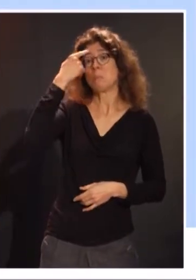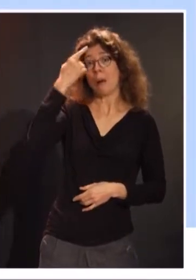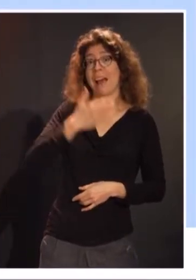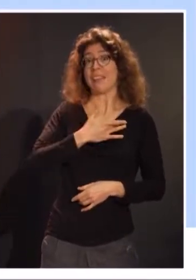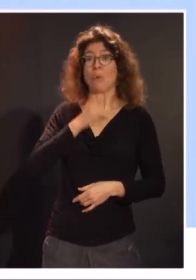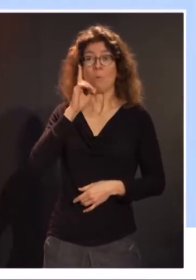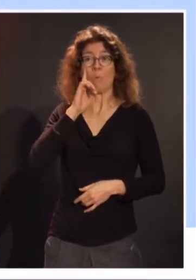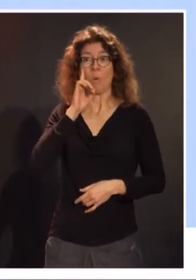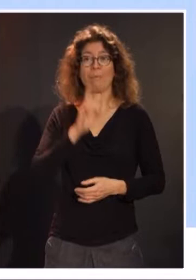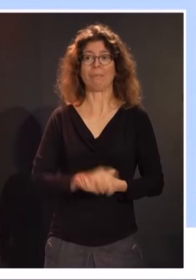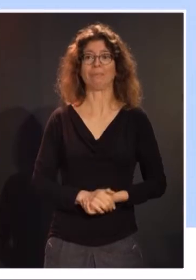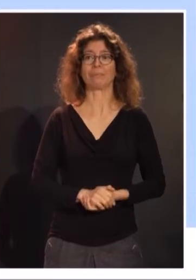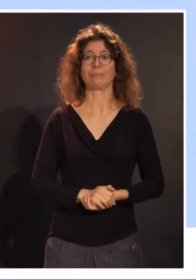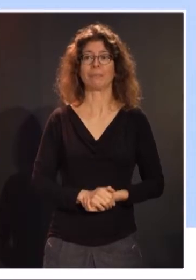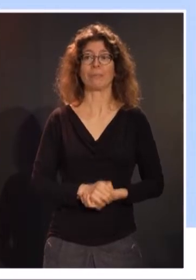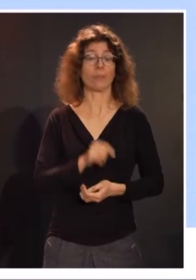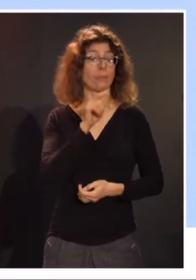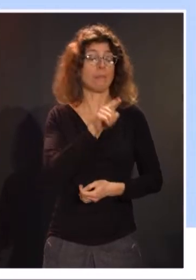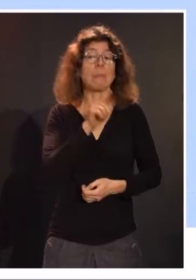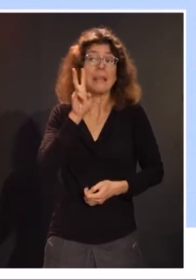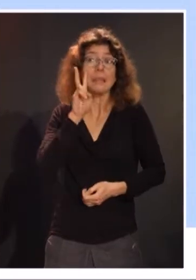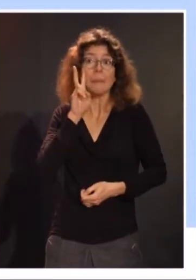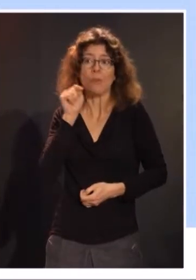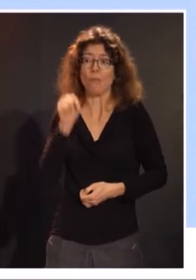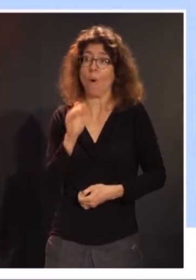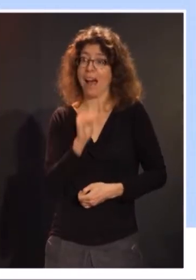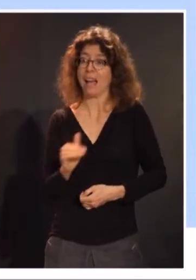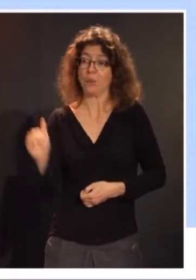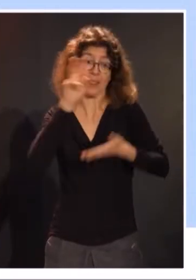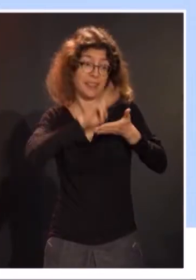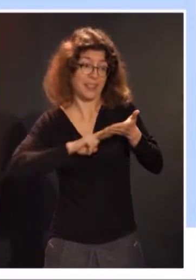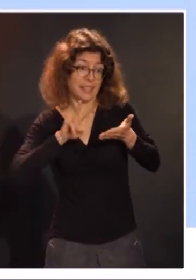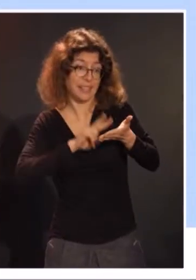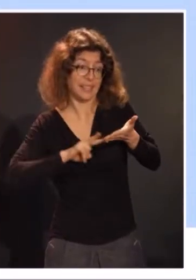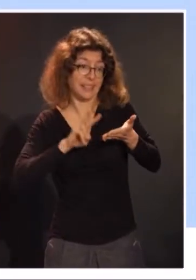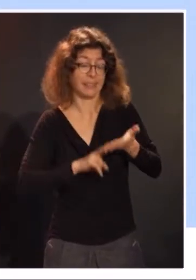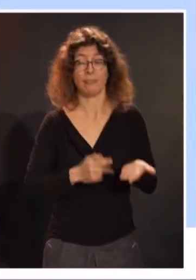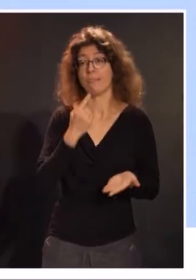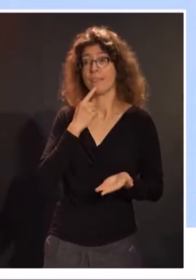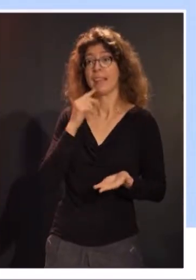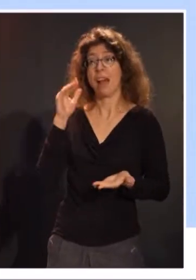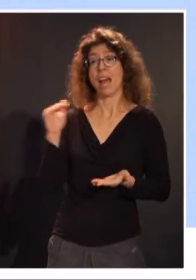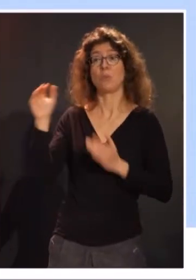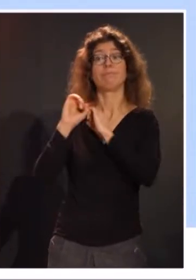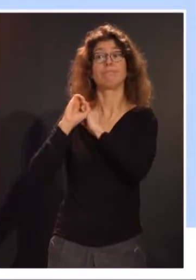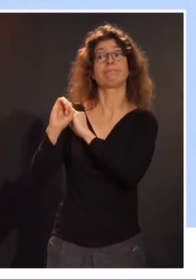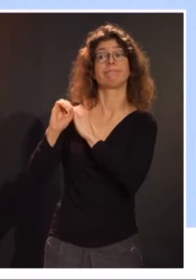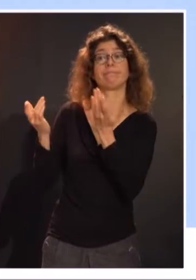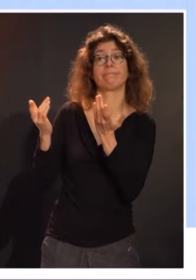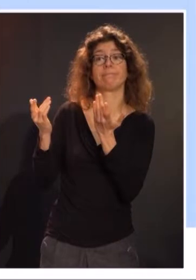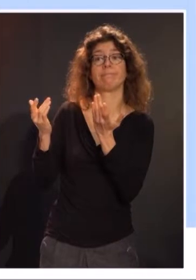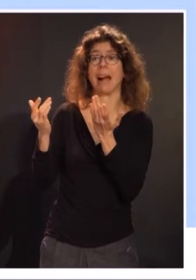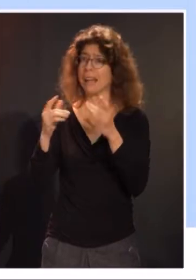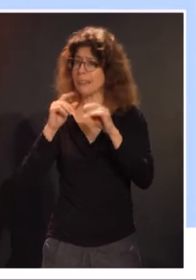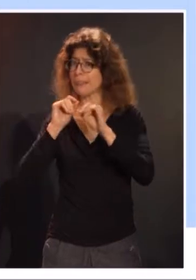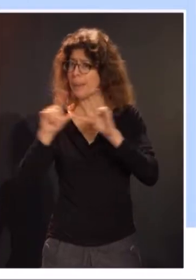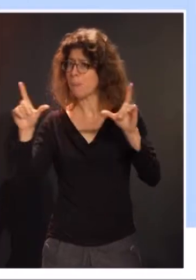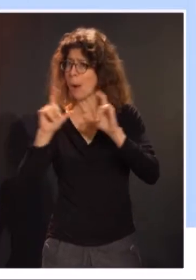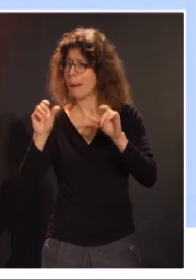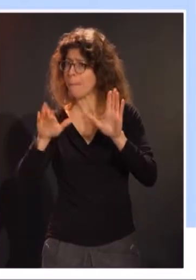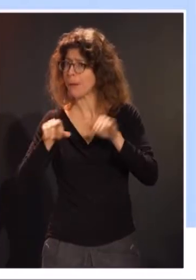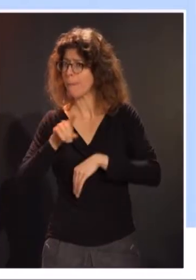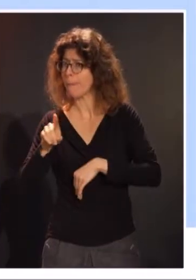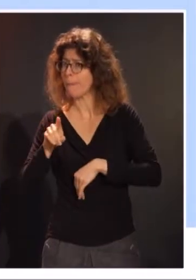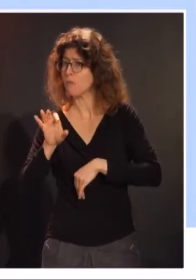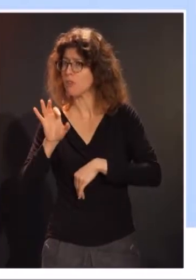plus dépendre de la lecture des consignes faites par l'adulte. Ah, le diaporama ne défile pas. Si ? Non,